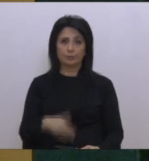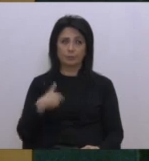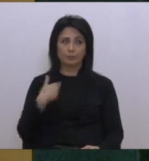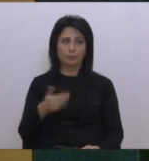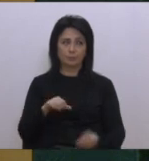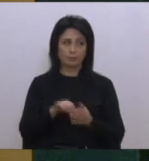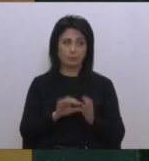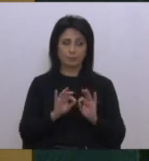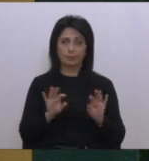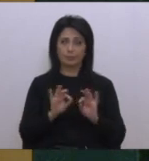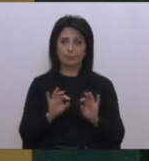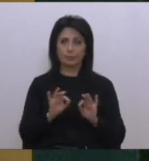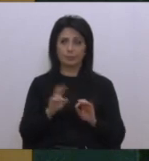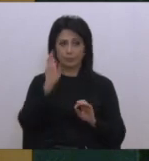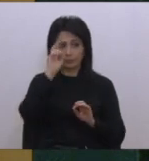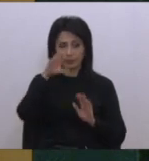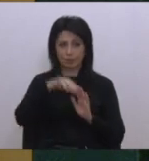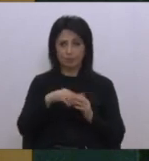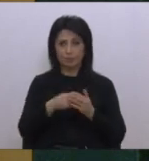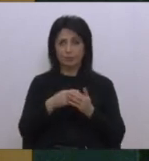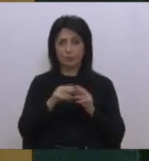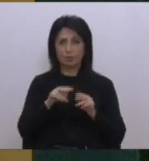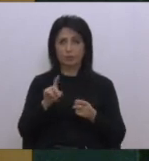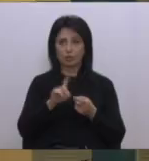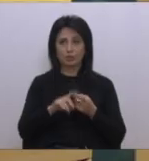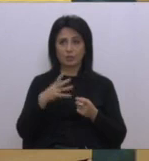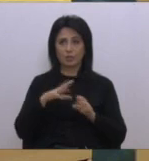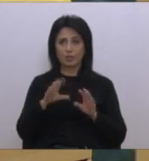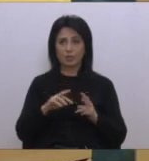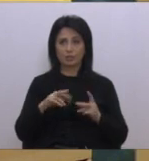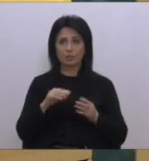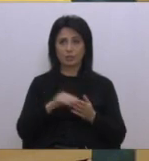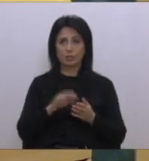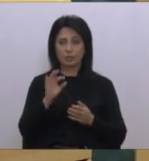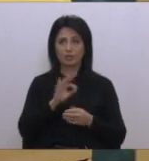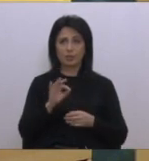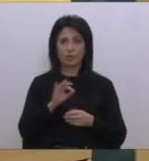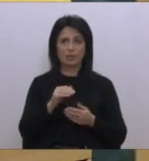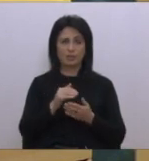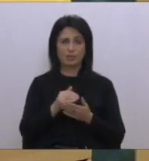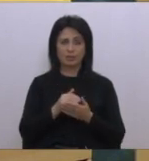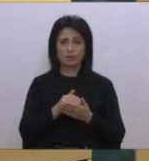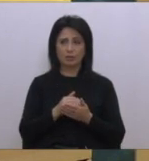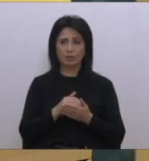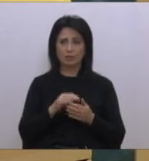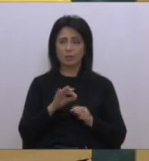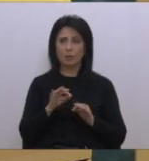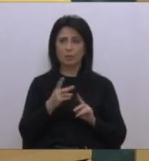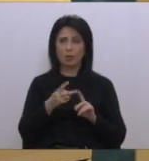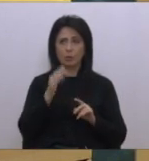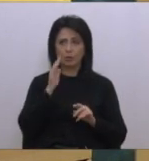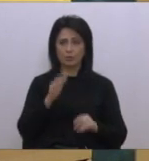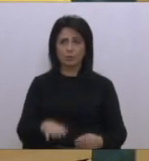მოგესალმებით, წარმოგიდგენთ სახელმწიფო შიდა ფინანსური კონტროლის შესახებ საქართველოს კანონმდებლობის შეტანის თაობაზე კანპროექტს მეორე